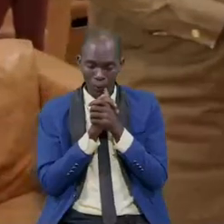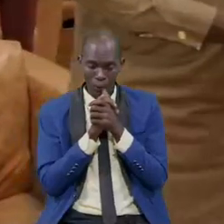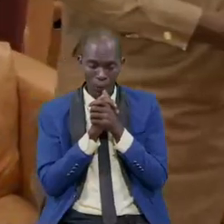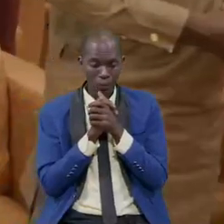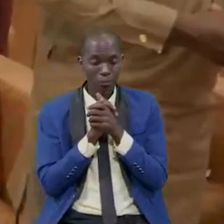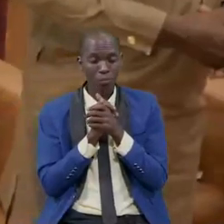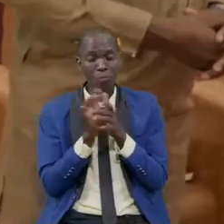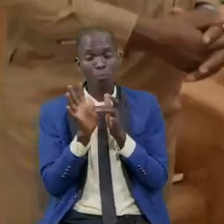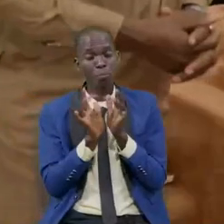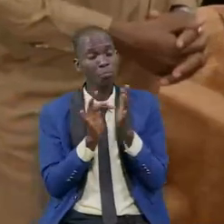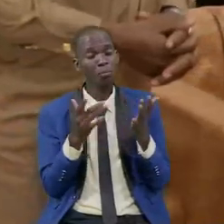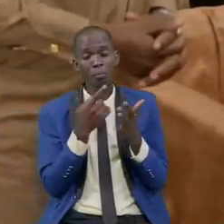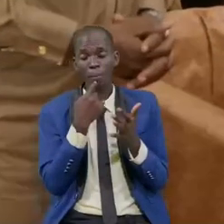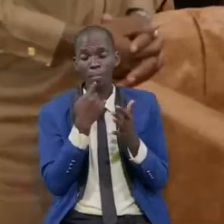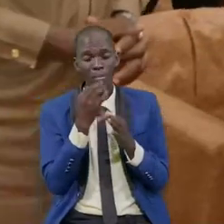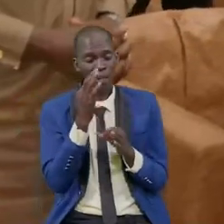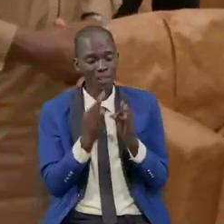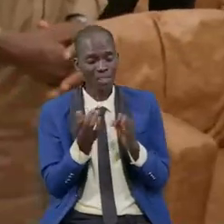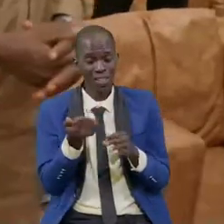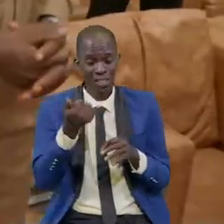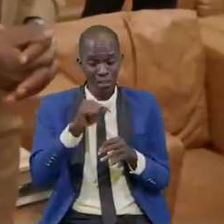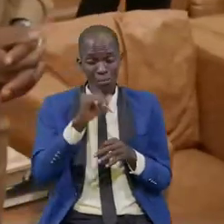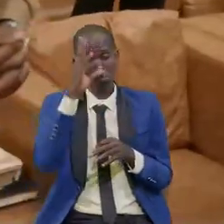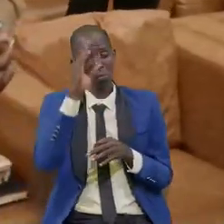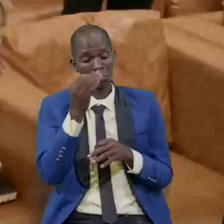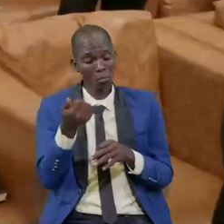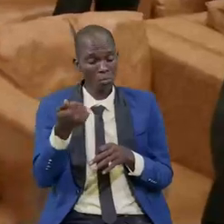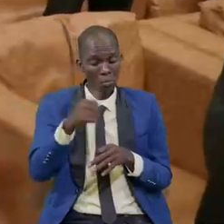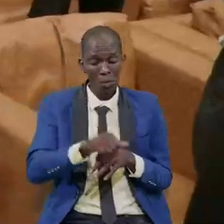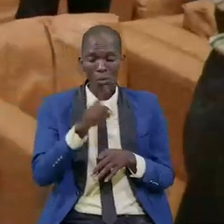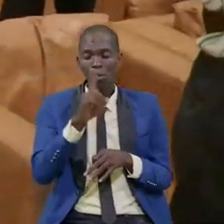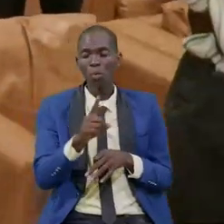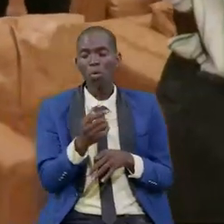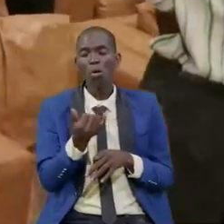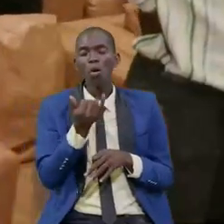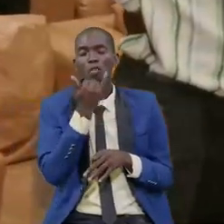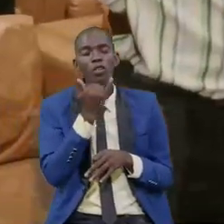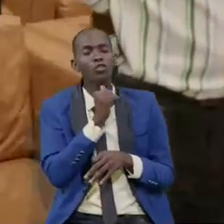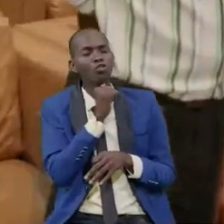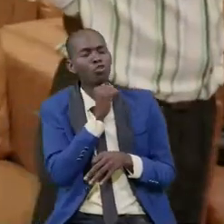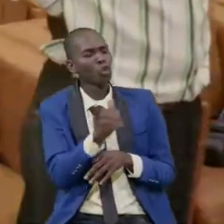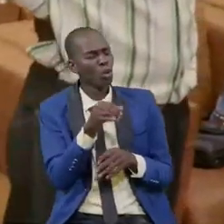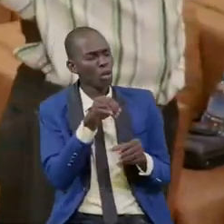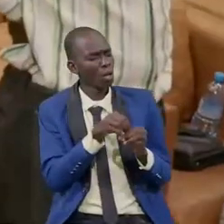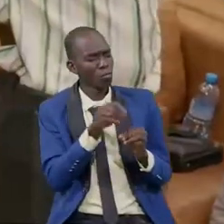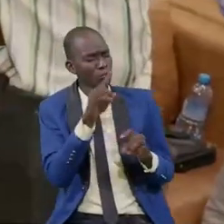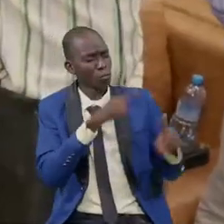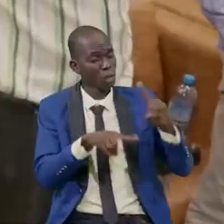Si un homme, si une femme, si une personne bronche en parole,